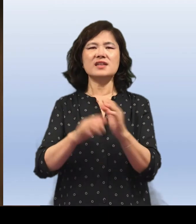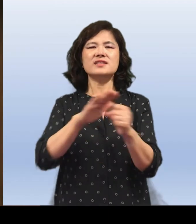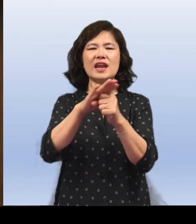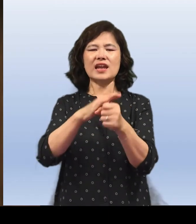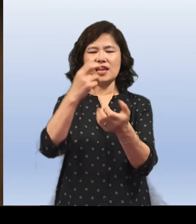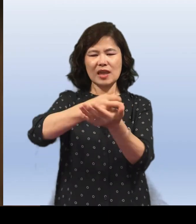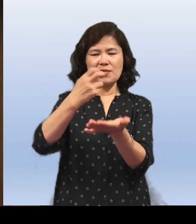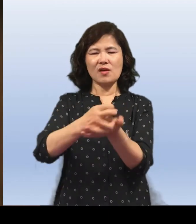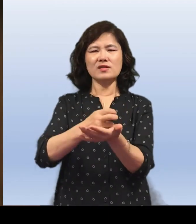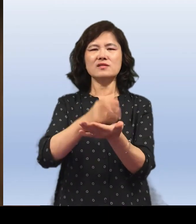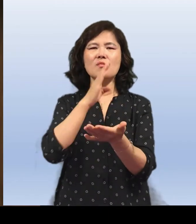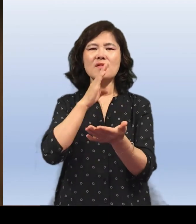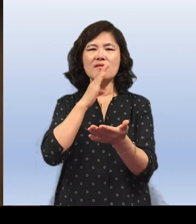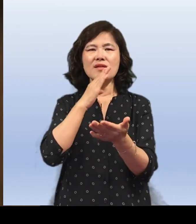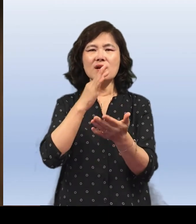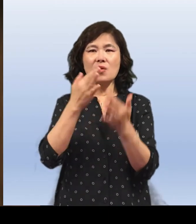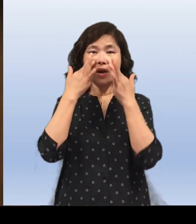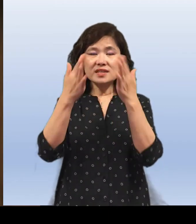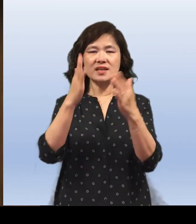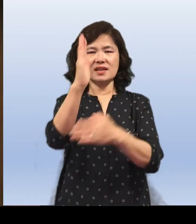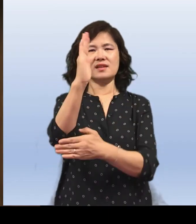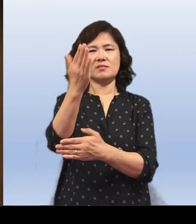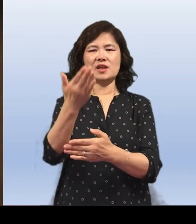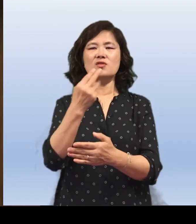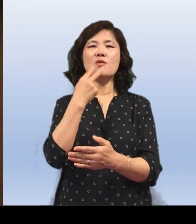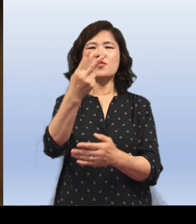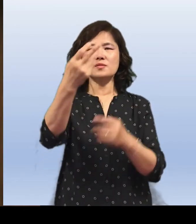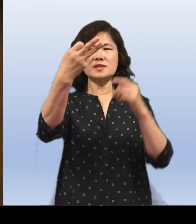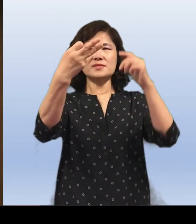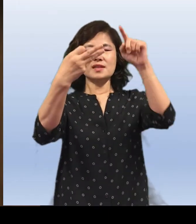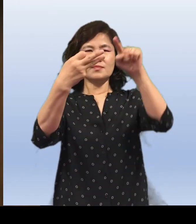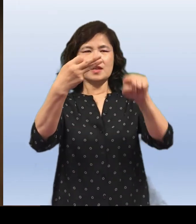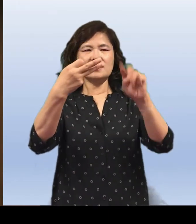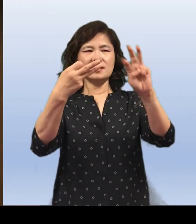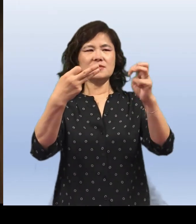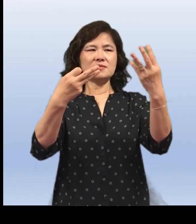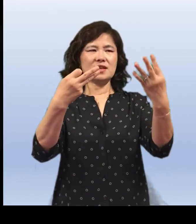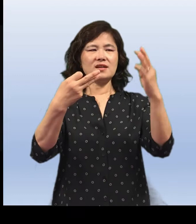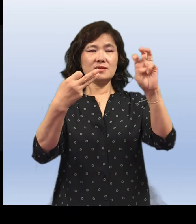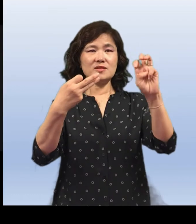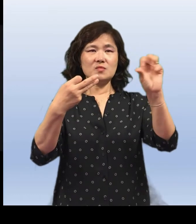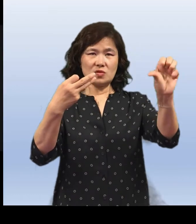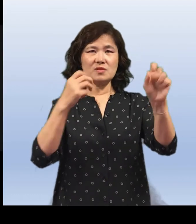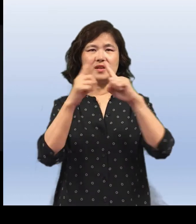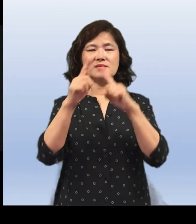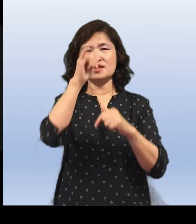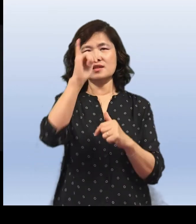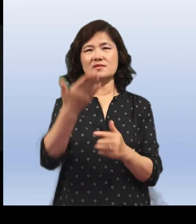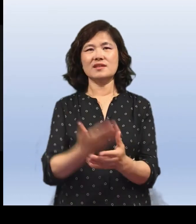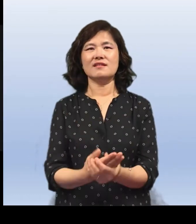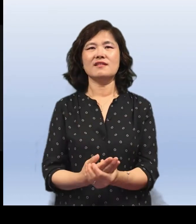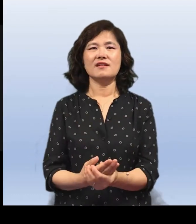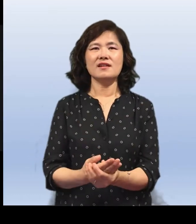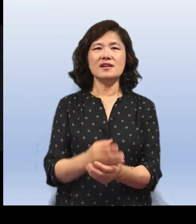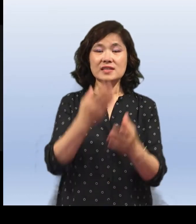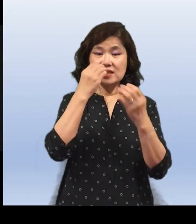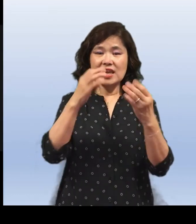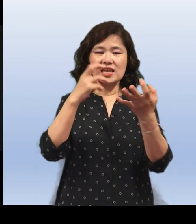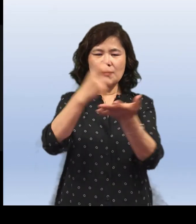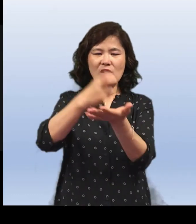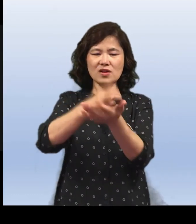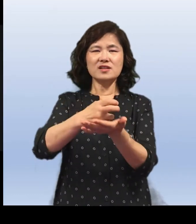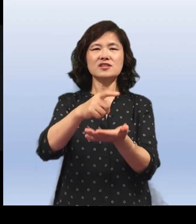계명을 강조하고 계십니다. 요한복음 13장 34절에서 35절은 또한 이렇게 말씀하고 있습니다. 새 계명을